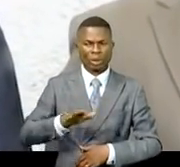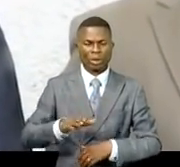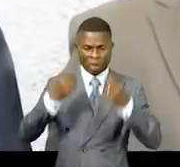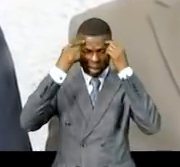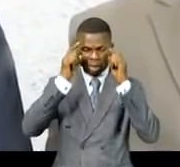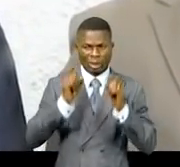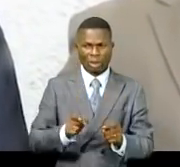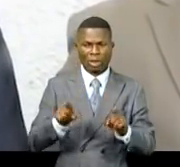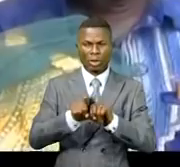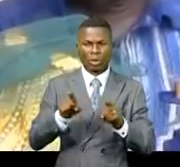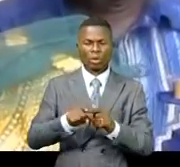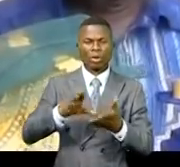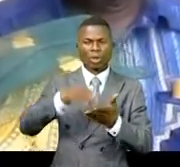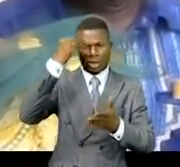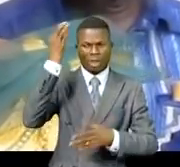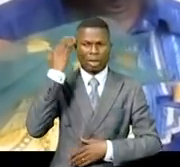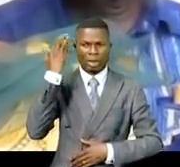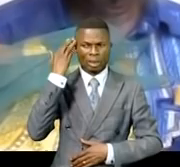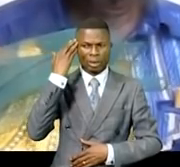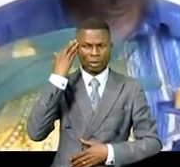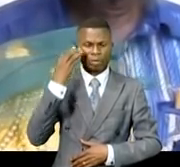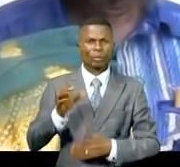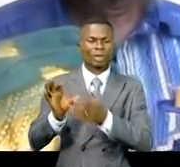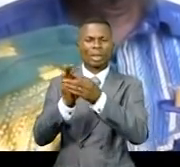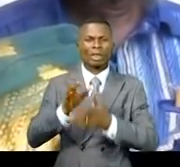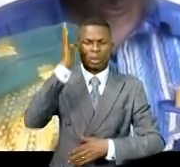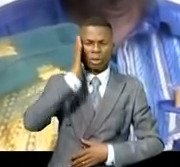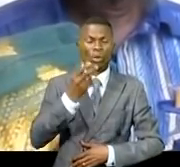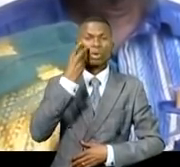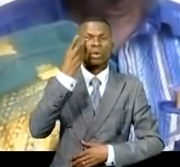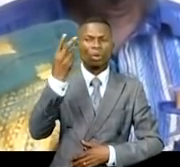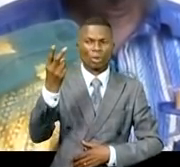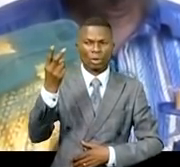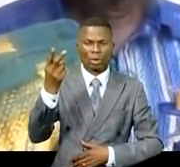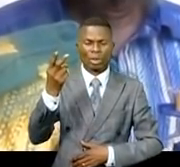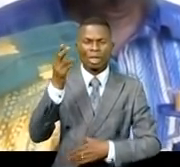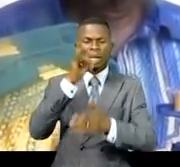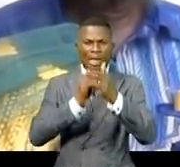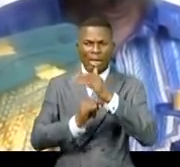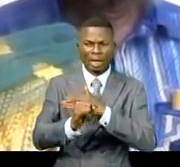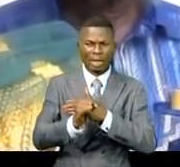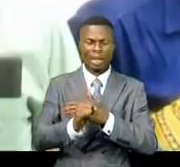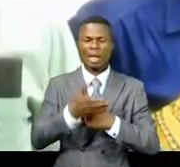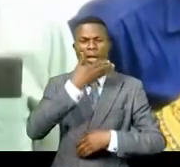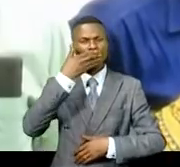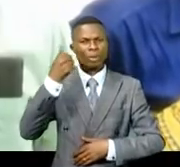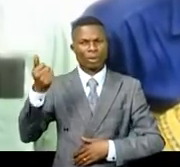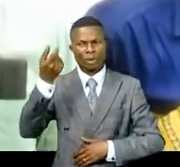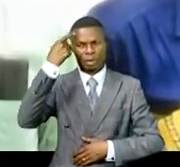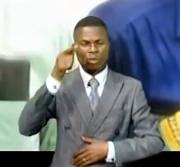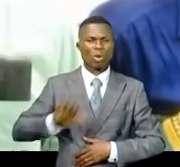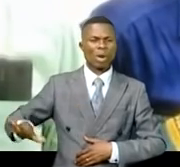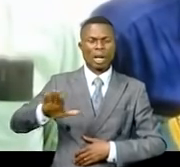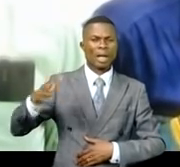trouvent en face de leur destin, convaincus que l'union sacrée est une vision intégrative et salvatrice pour un État